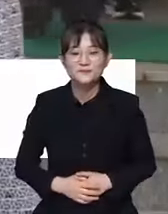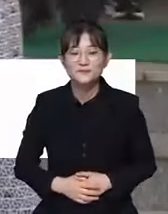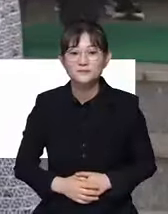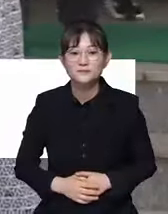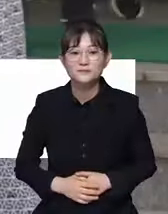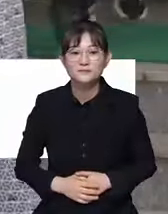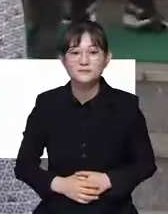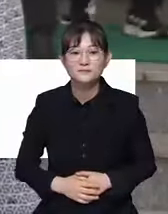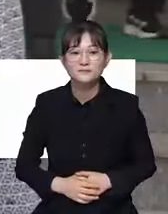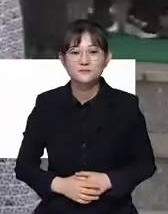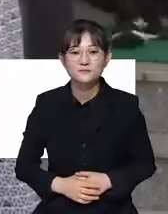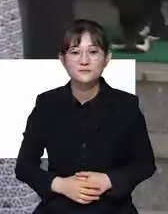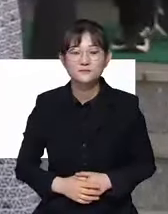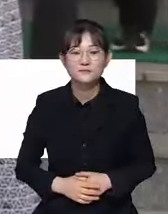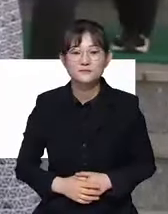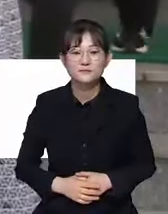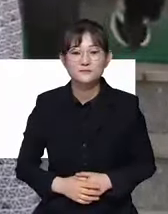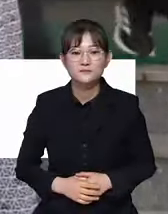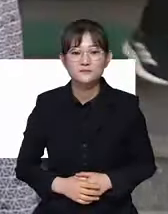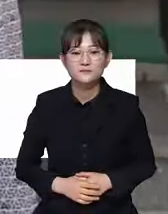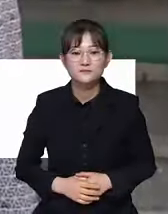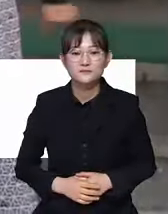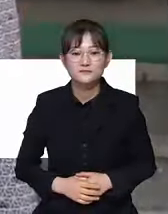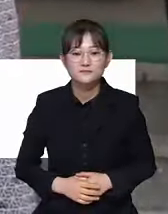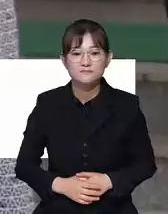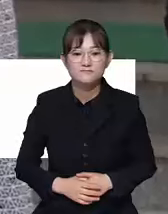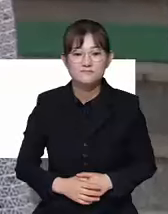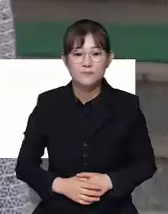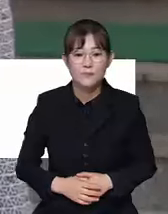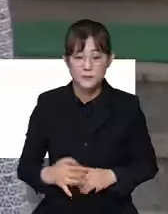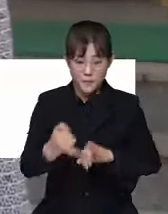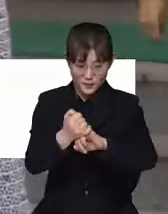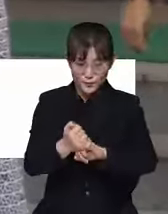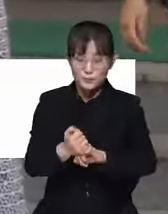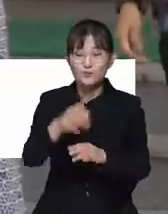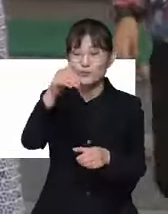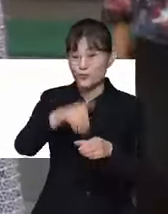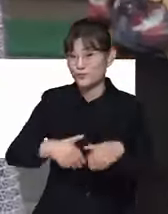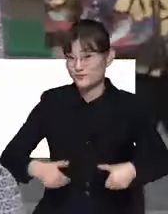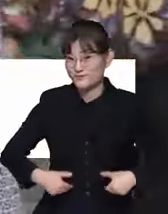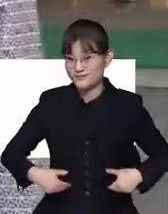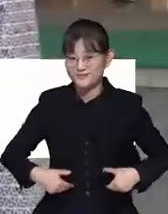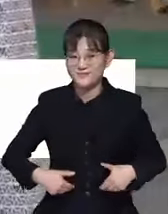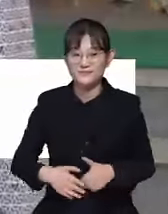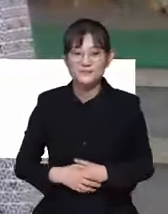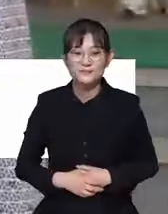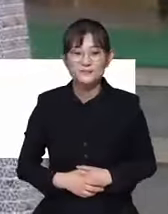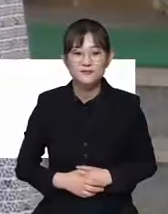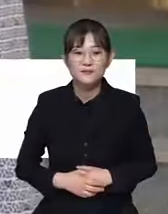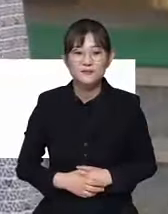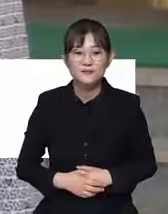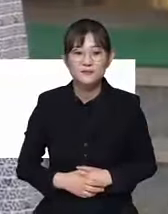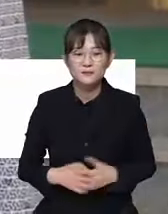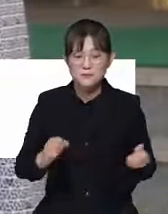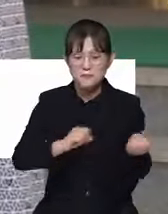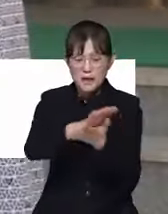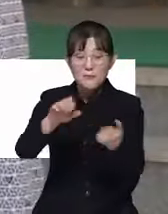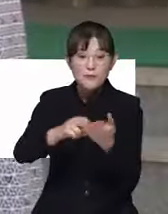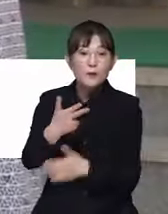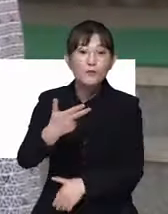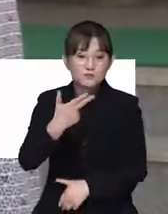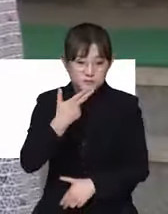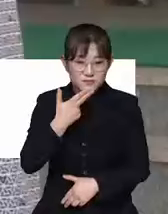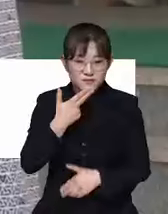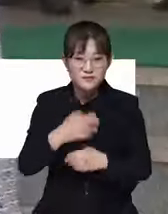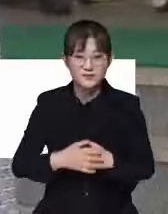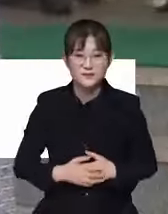싶었고 또 그래서 투표에 꼭임을 해야거든요 임해야거든요 다른 잡범이